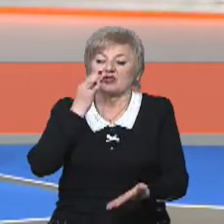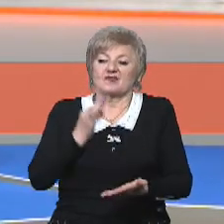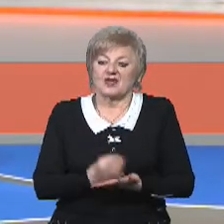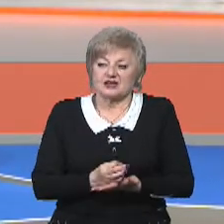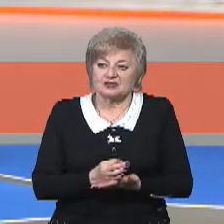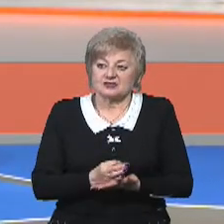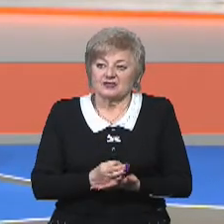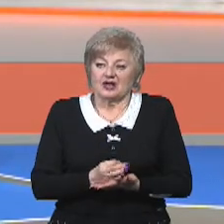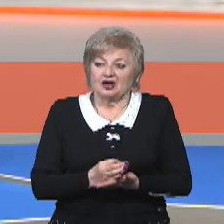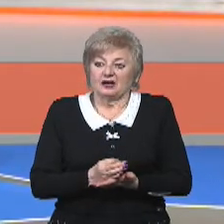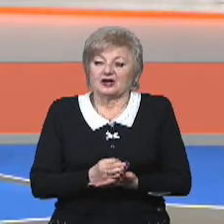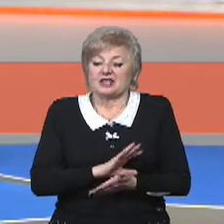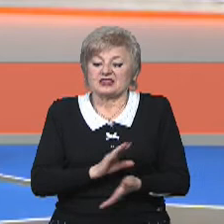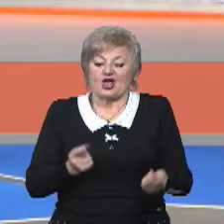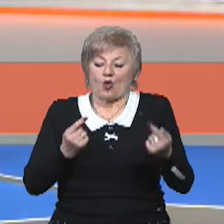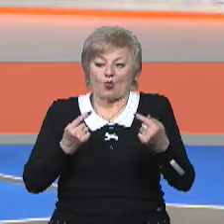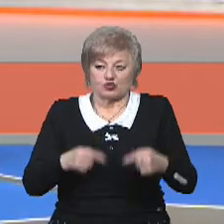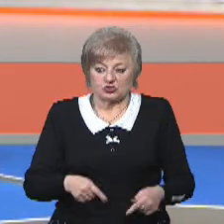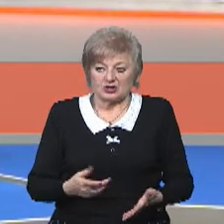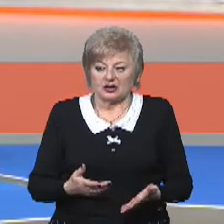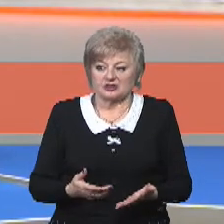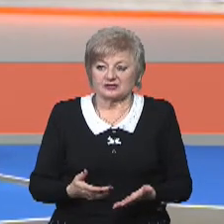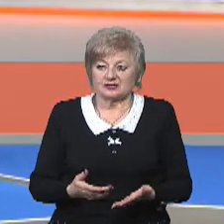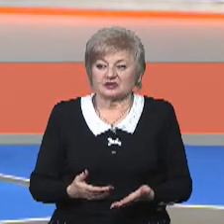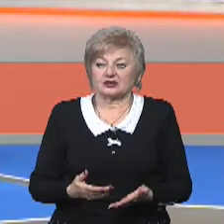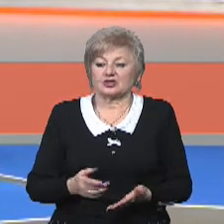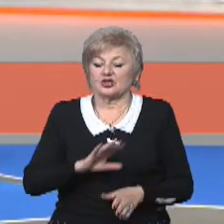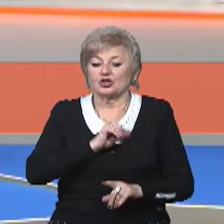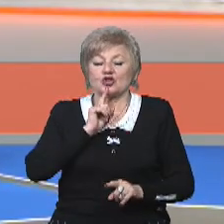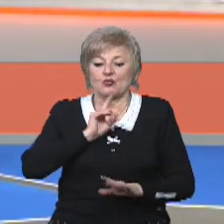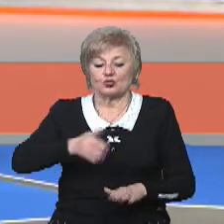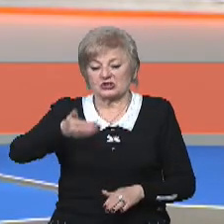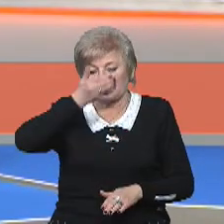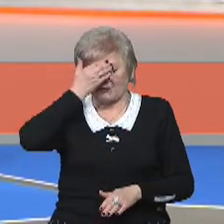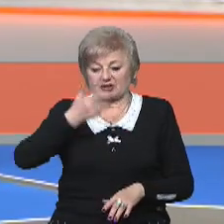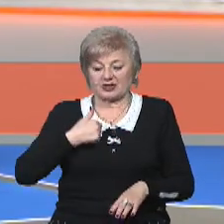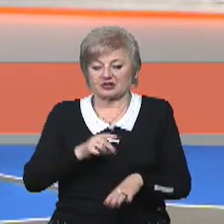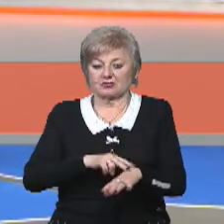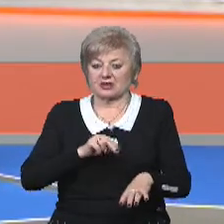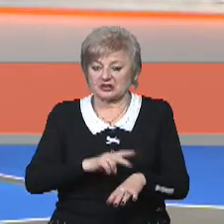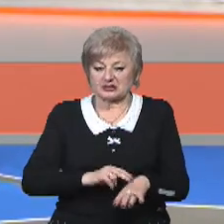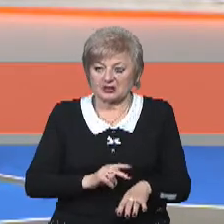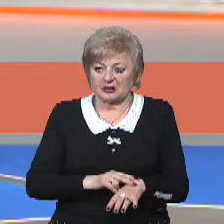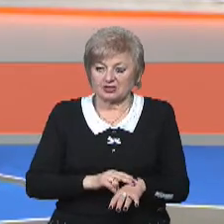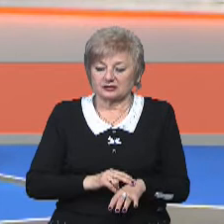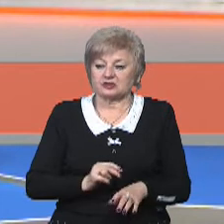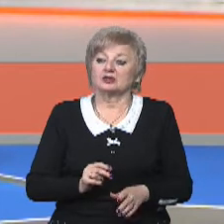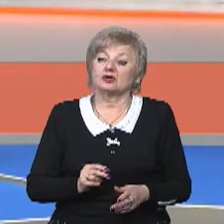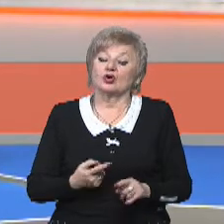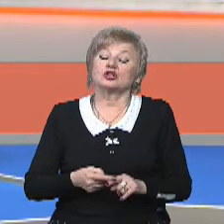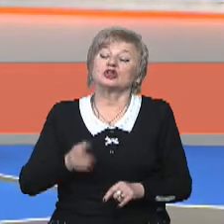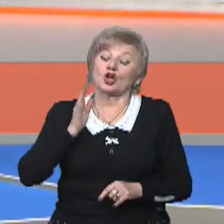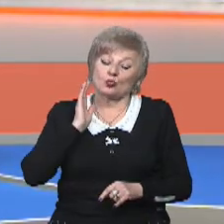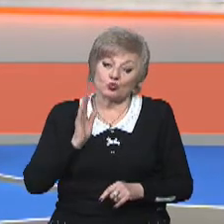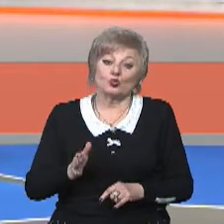не відпускатись, як зараз, або на них не будуть закривати очі наші правоохоронні органи, ось тоді